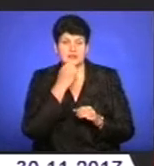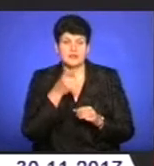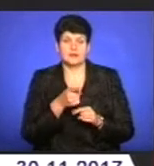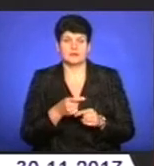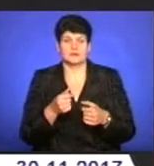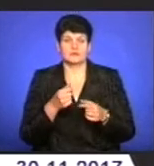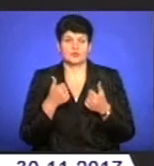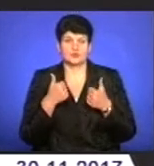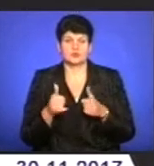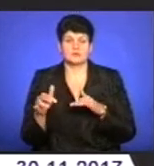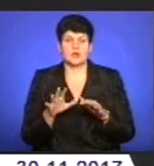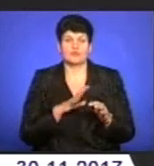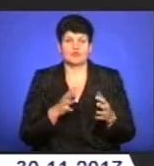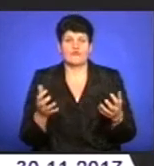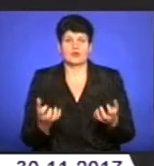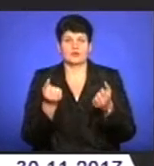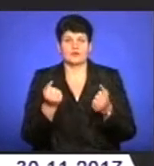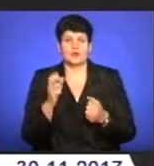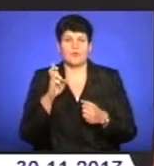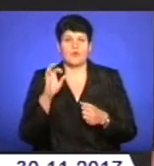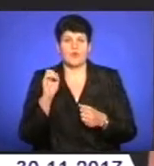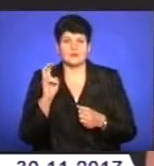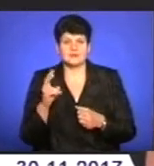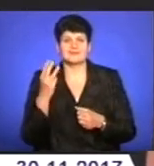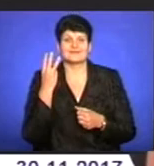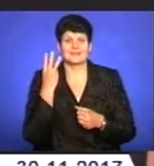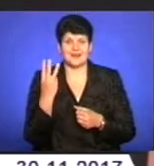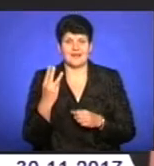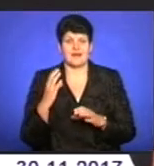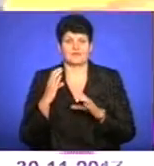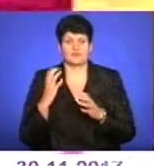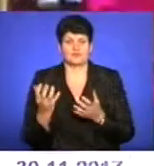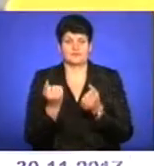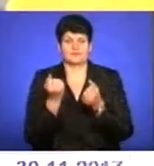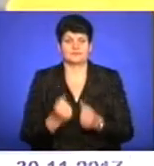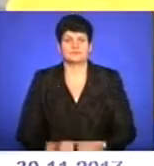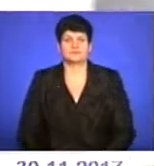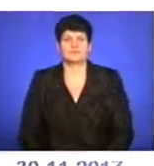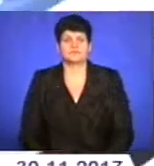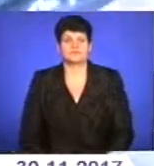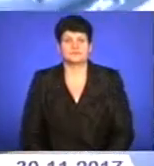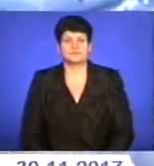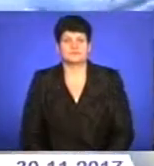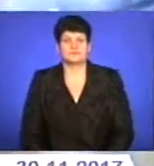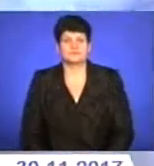збаразьких винихборців було врятовано бокс, а також 3 автобуси.